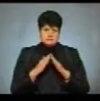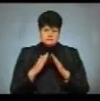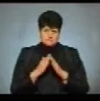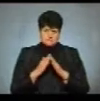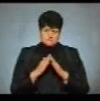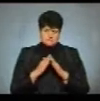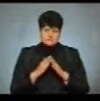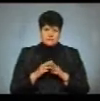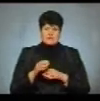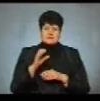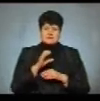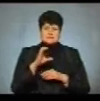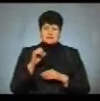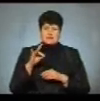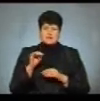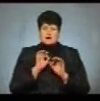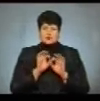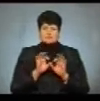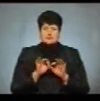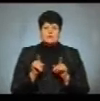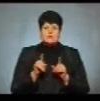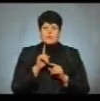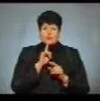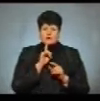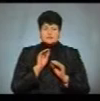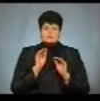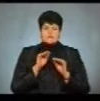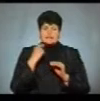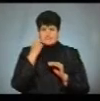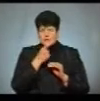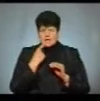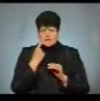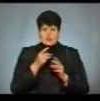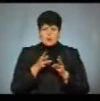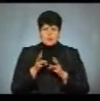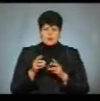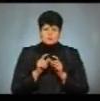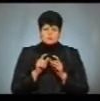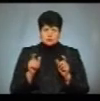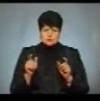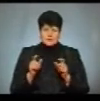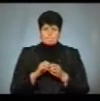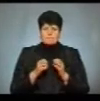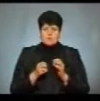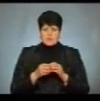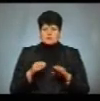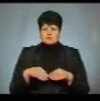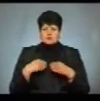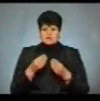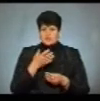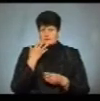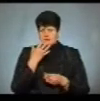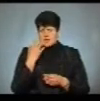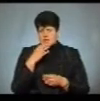багатоповерхівок. Світлана Салавага розповідає, допоки не встановили індивідуальних опалювальних пунктів, проблем з постачанням тепла